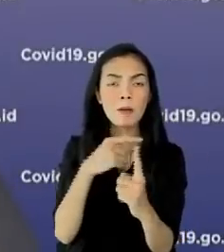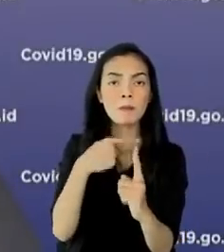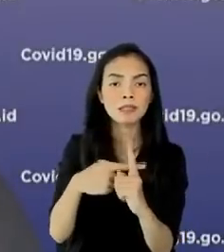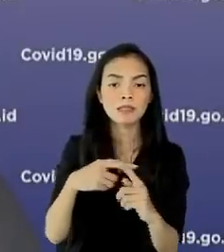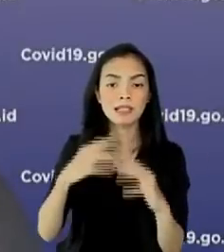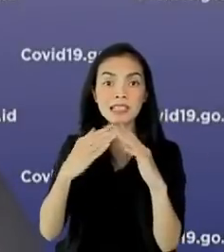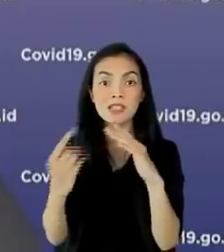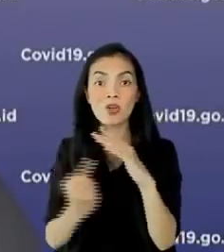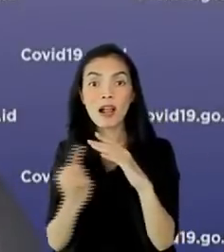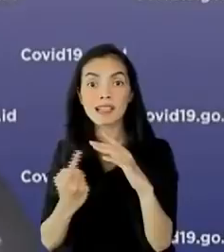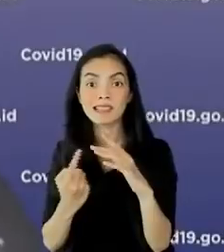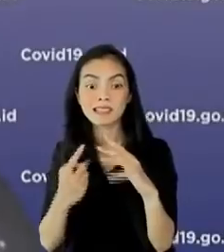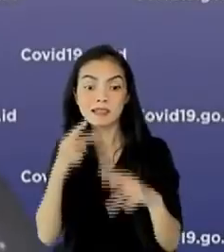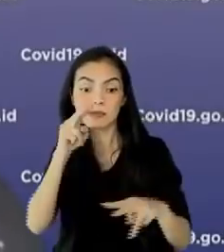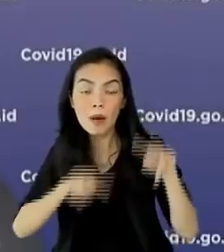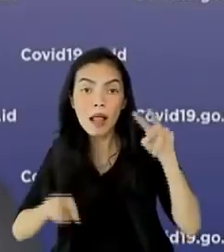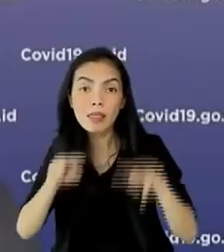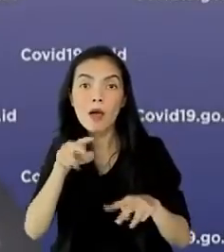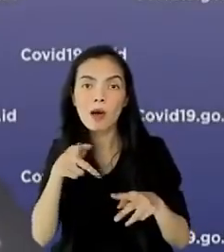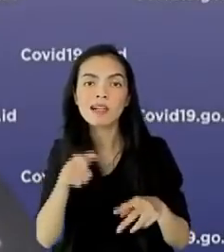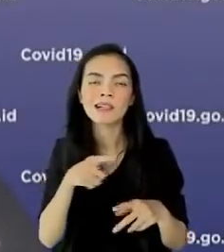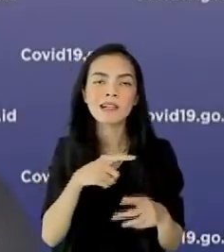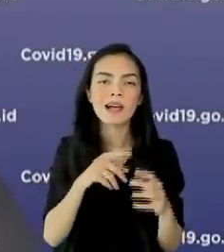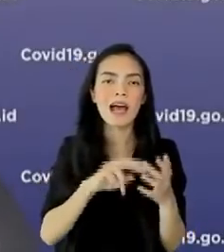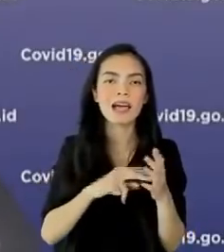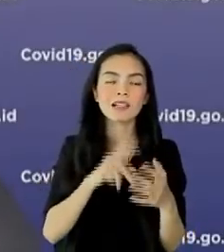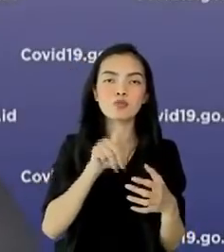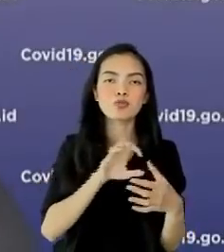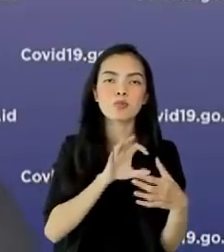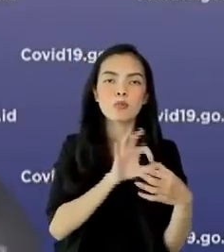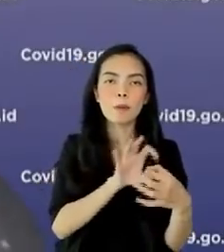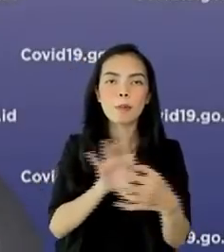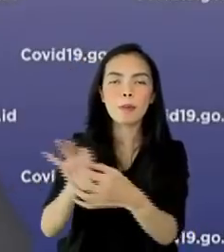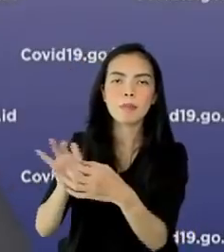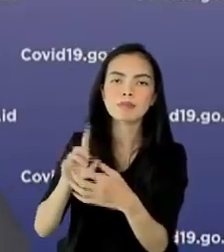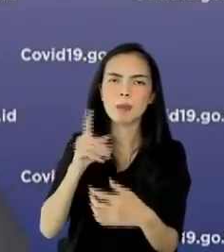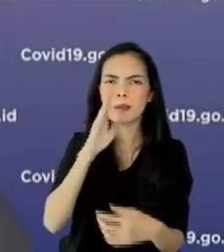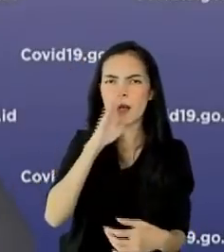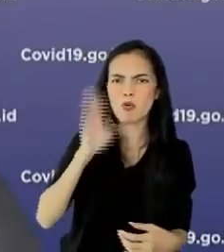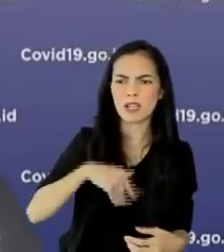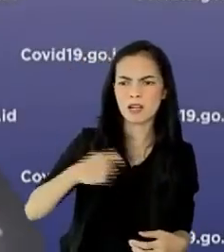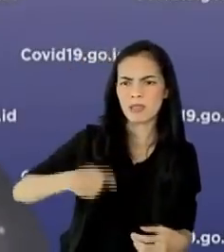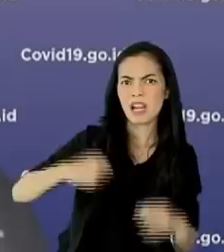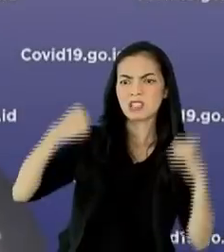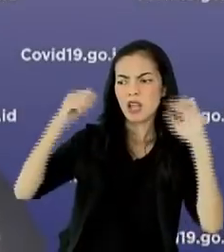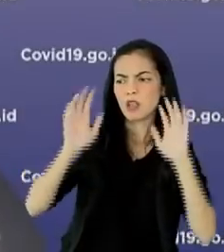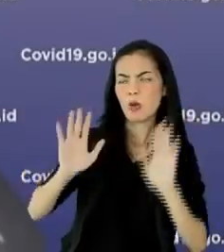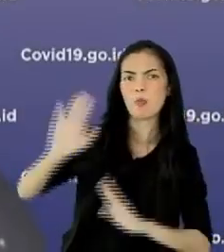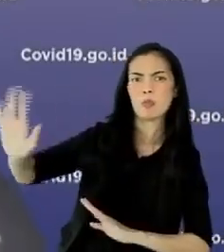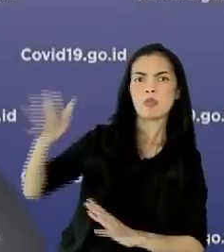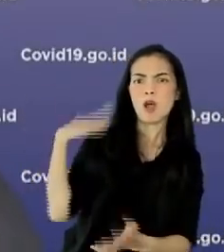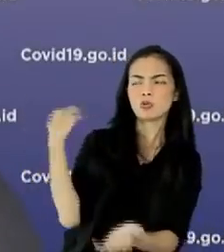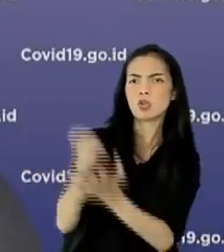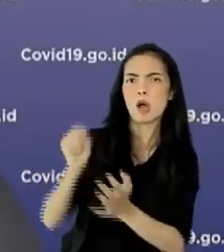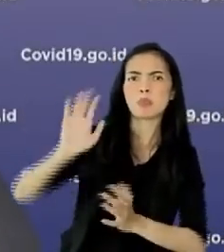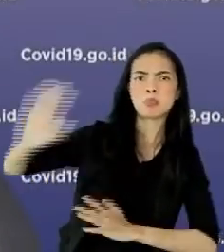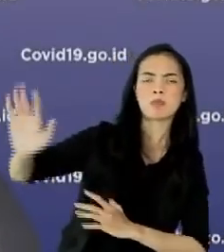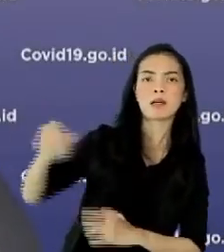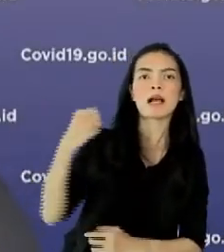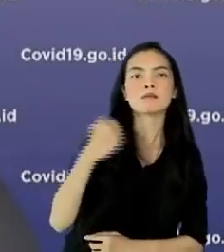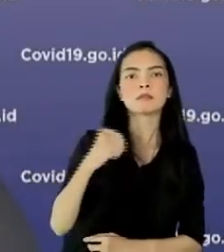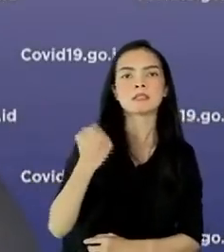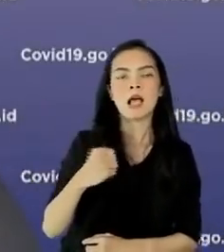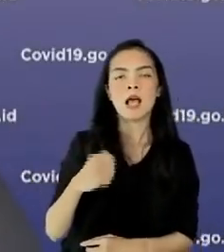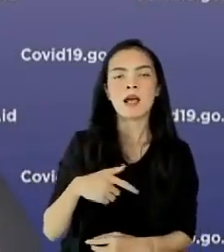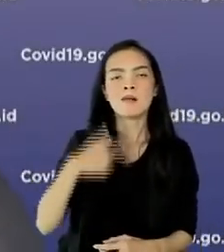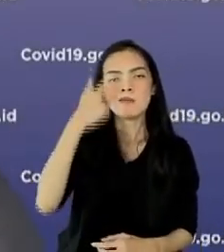jadi intinya kolaborasi dengan semua pihak itu kunci, karena nggak bisa hanya satu kementerian saja yang memegang. Dan kita belajar dari kondisi pandemi,